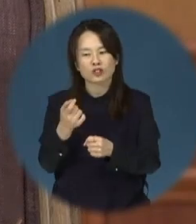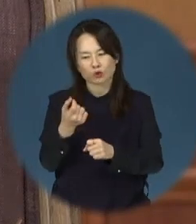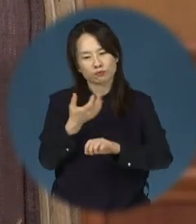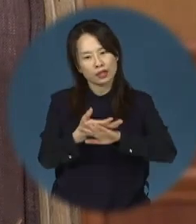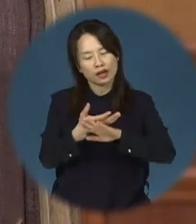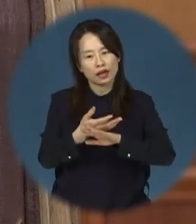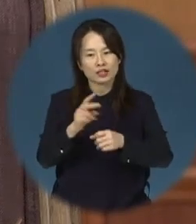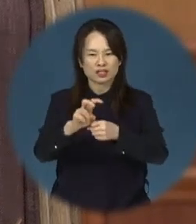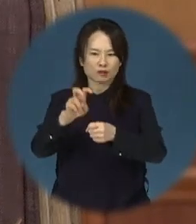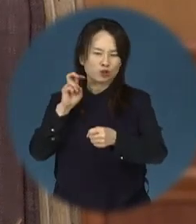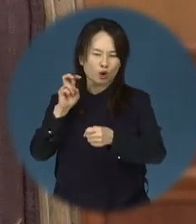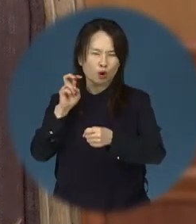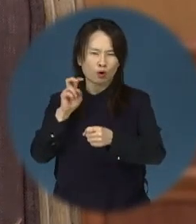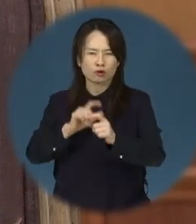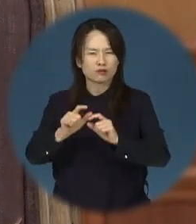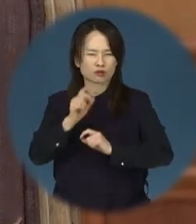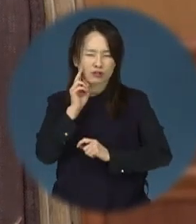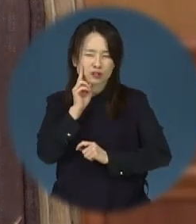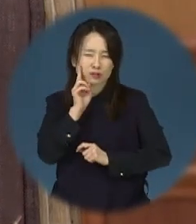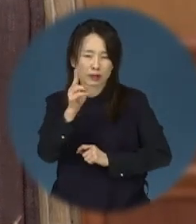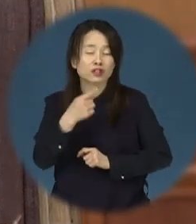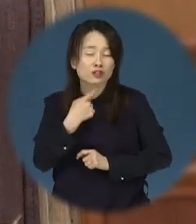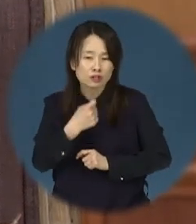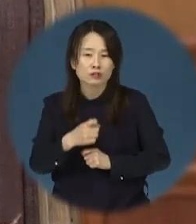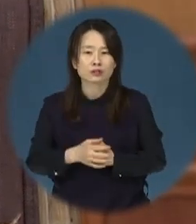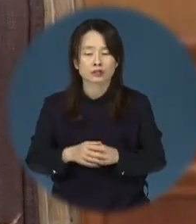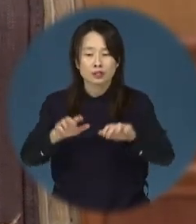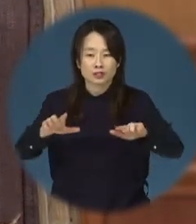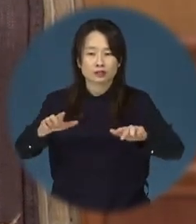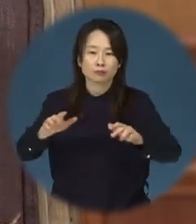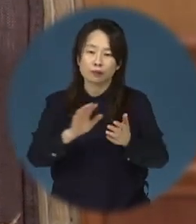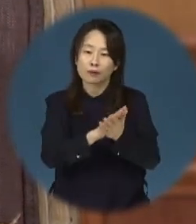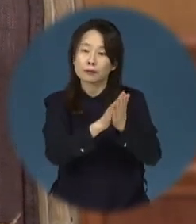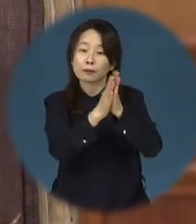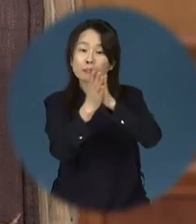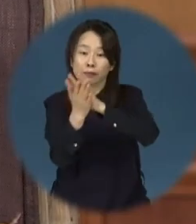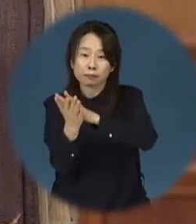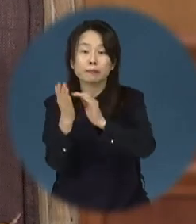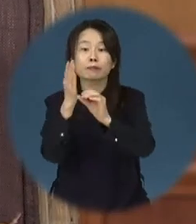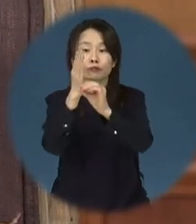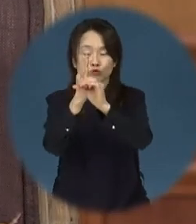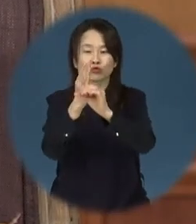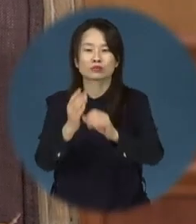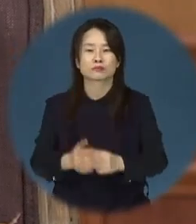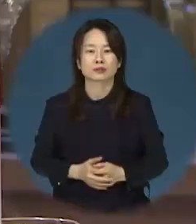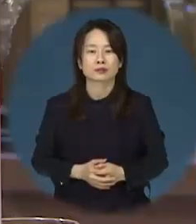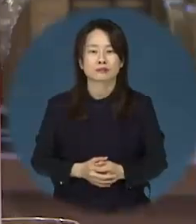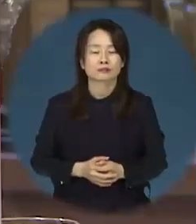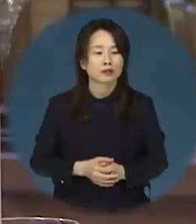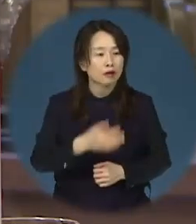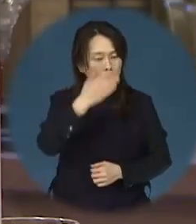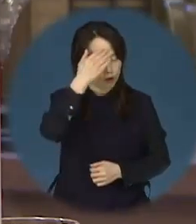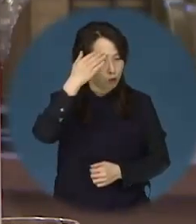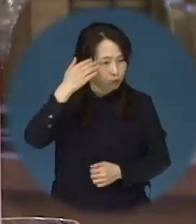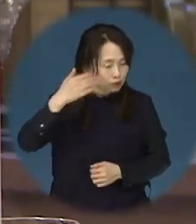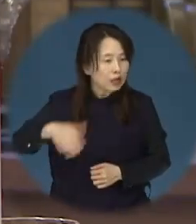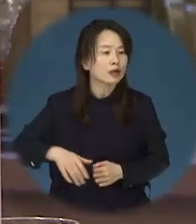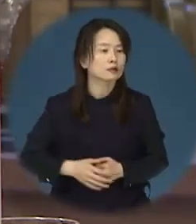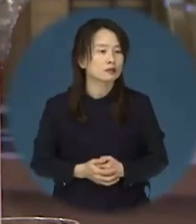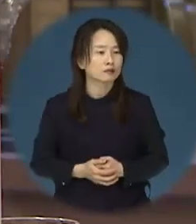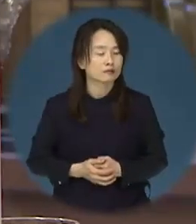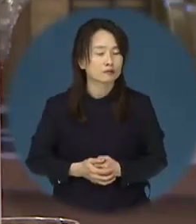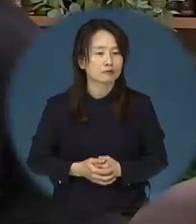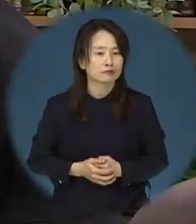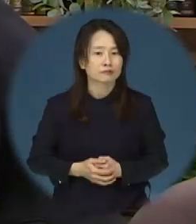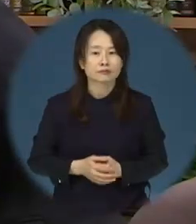달랐고 20년 전엔 더 많이 달랐었죠. 그랬겠죠. 예. 많이 바뀌고 있는 중인 것 같아요. 네. 전반적으로. 그나마 다행이네요. 그래도.